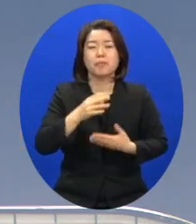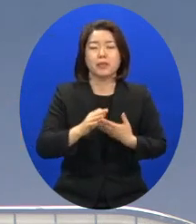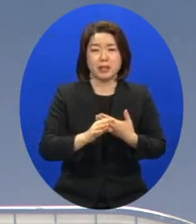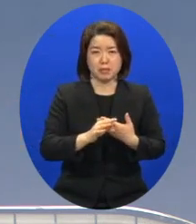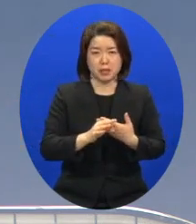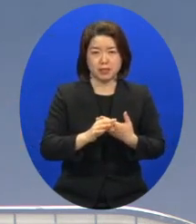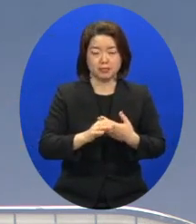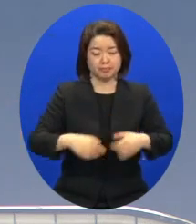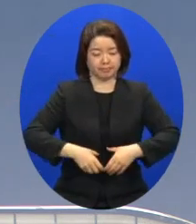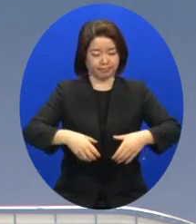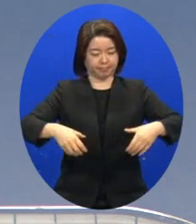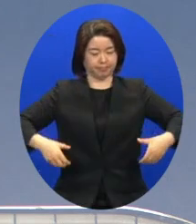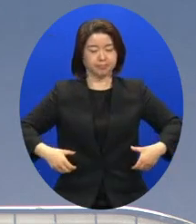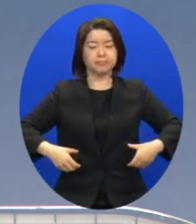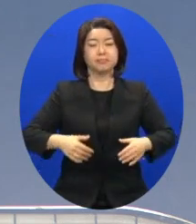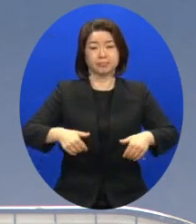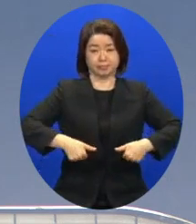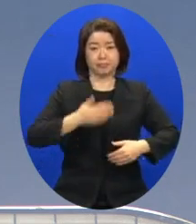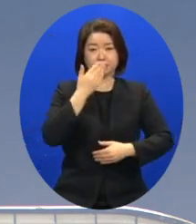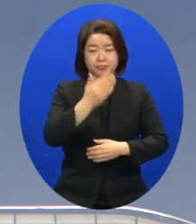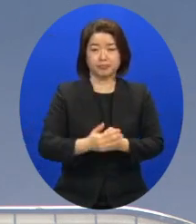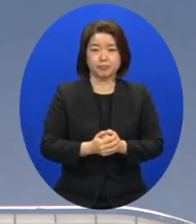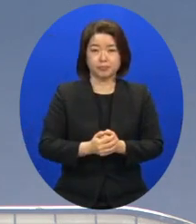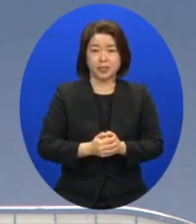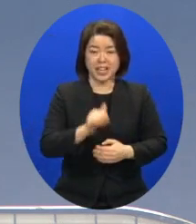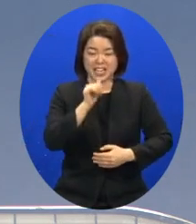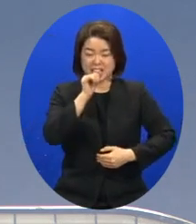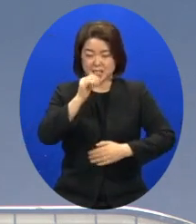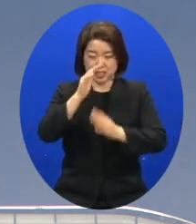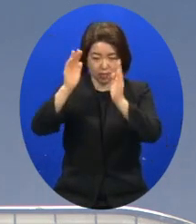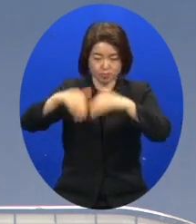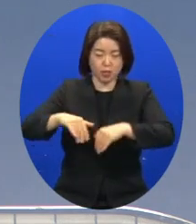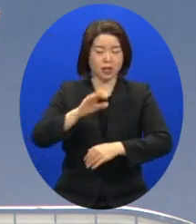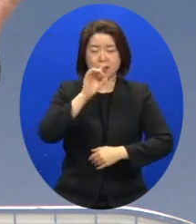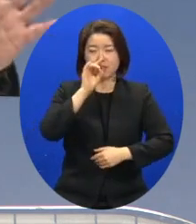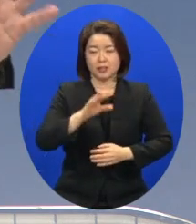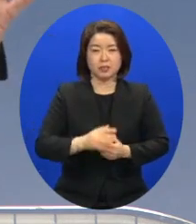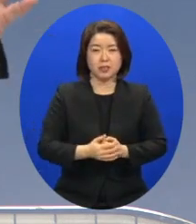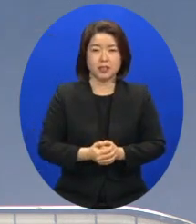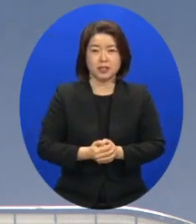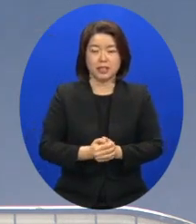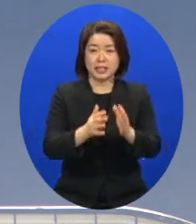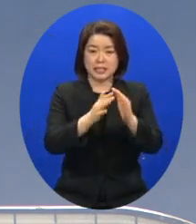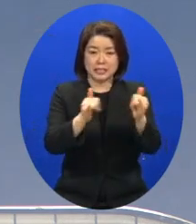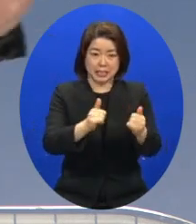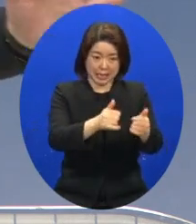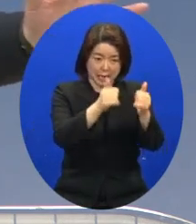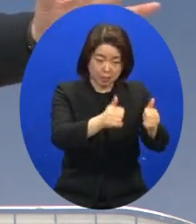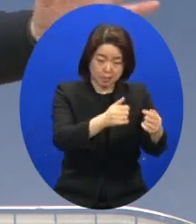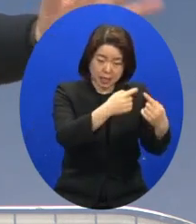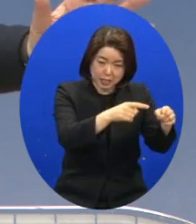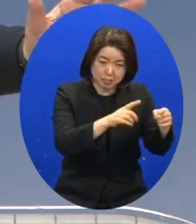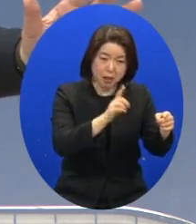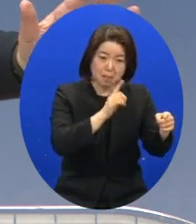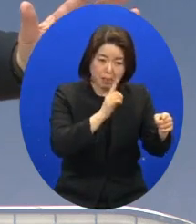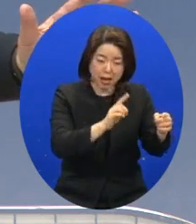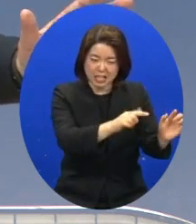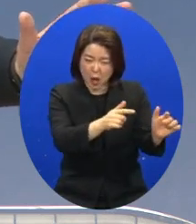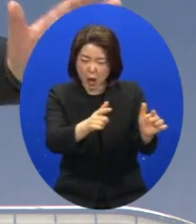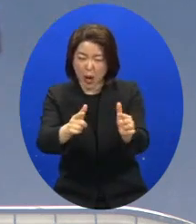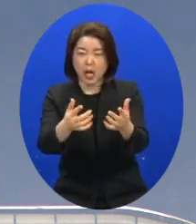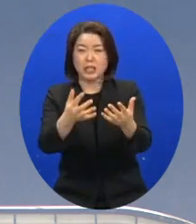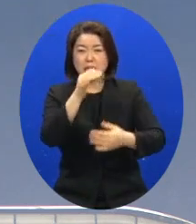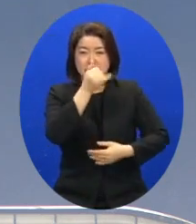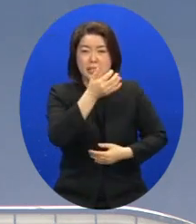그러면 담대 해야 됩니다 절대로 무너지면 안 됩니다 사람을 심판하고 말은 이런 저런 말이 있겠지만